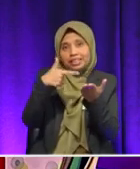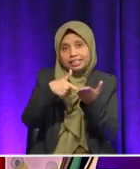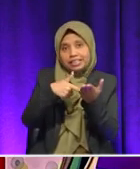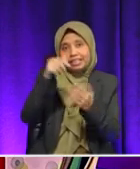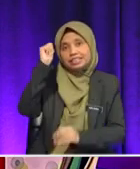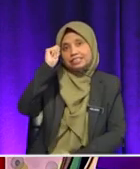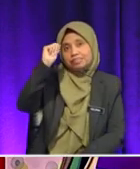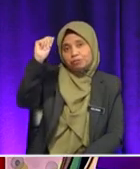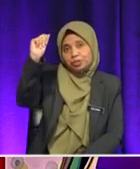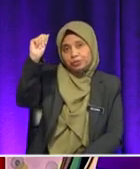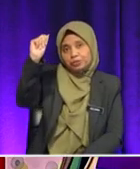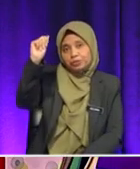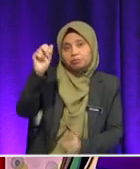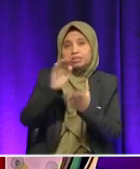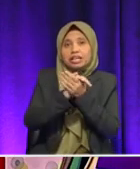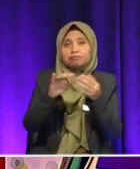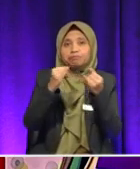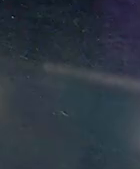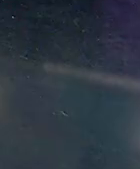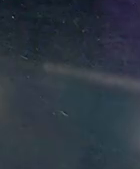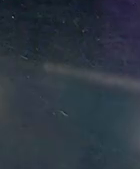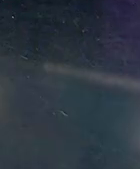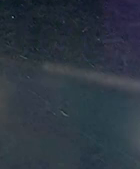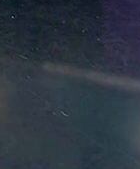Assalamualaikum salam sejahtera bye-bye